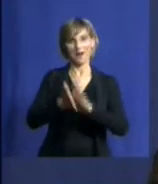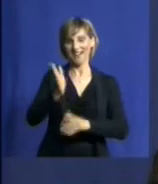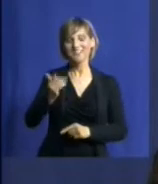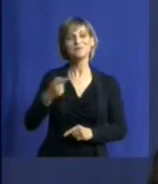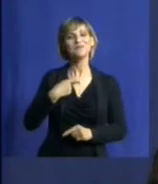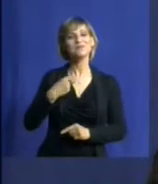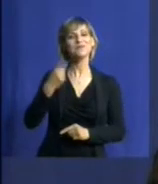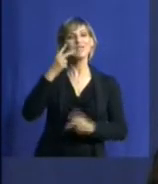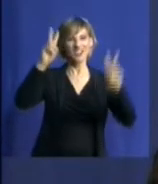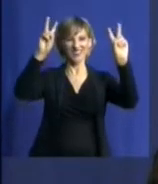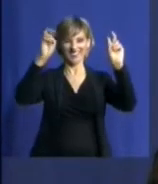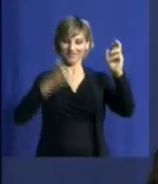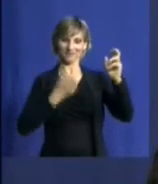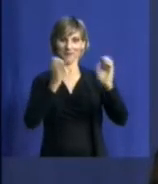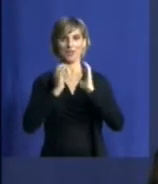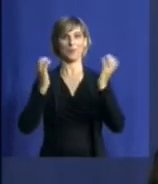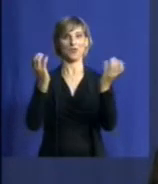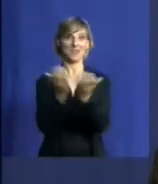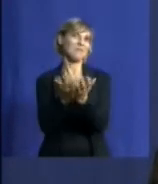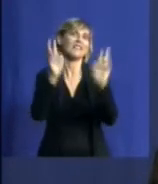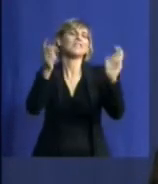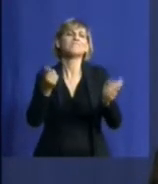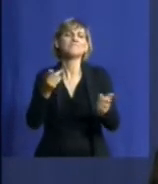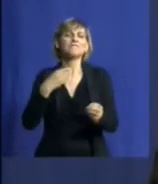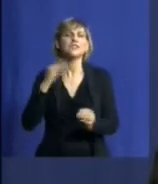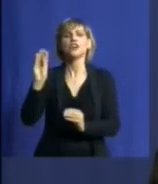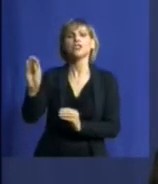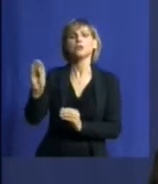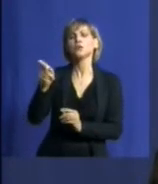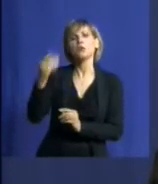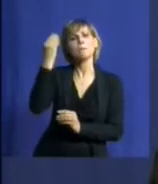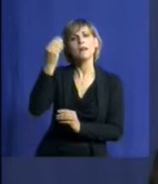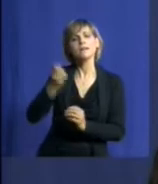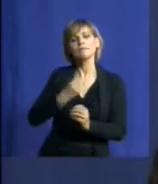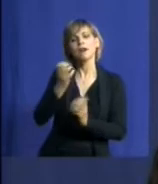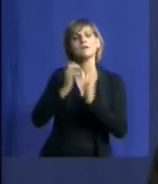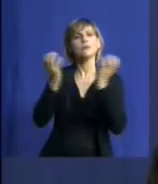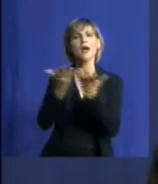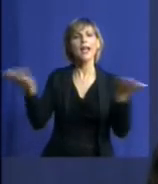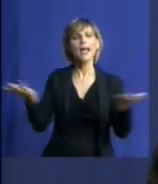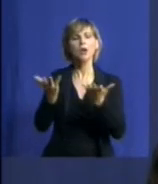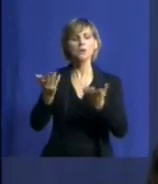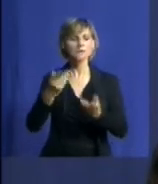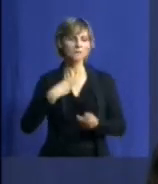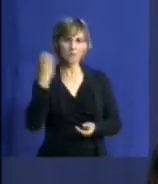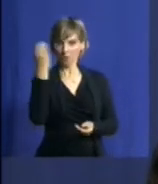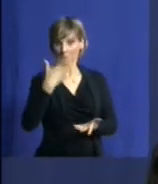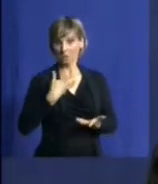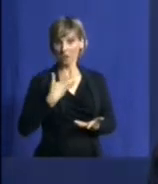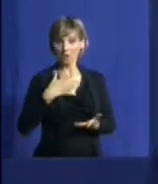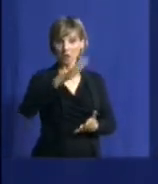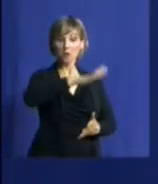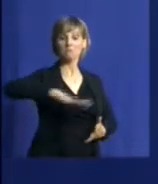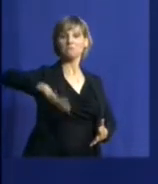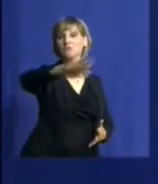è attinente al titolo della puntata, quindi secondo te che cos'è uno spazio possibile? Uno spazio possibile, uno spazio